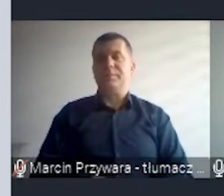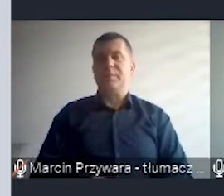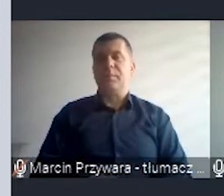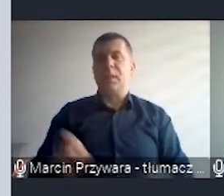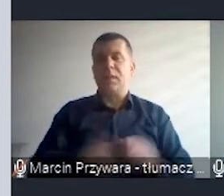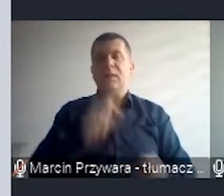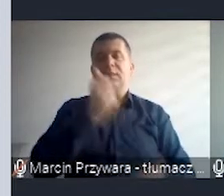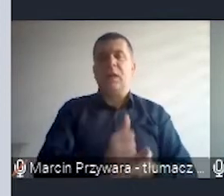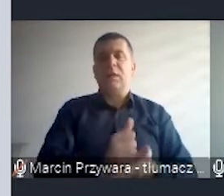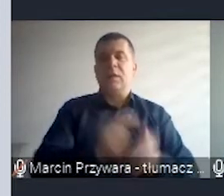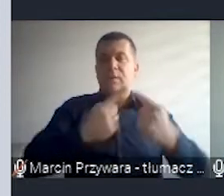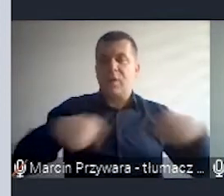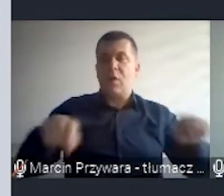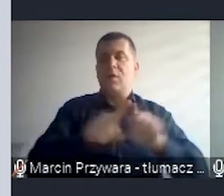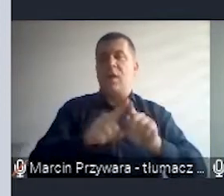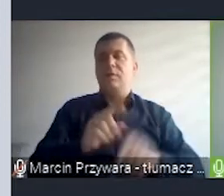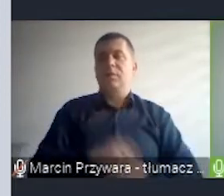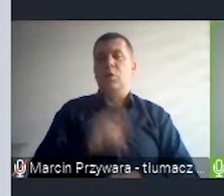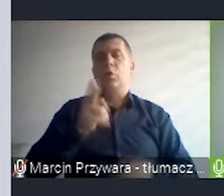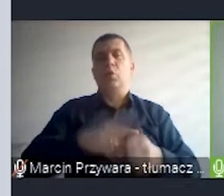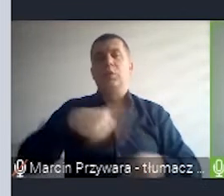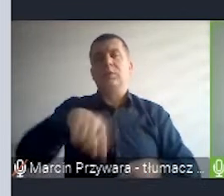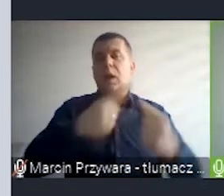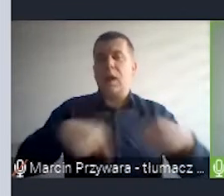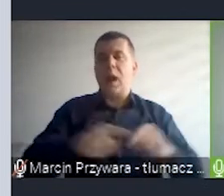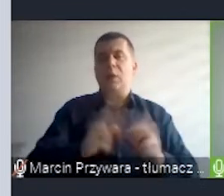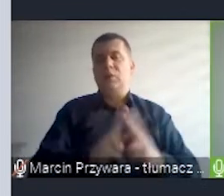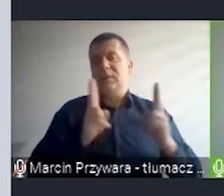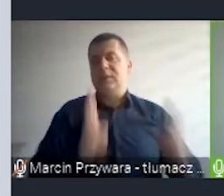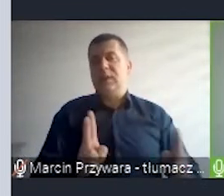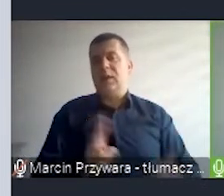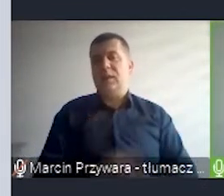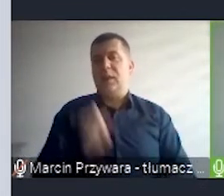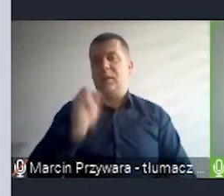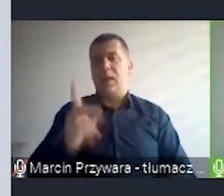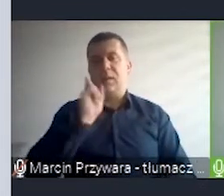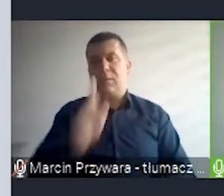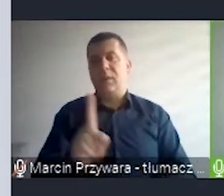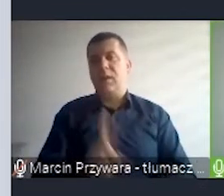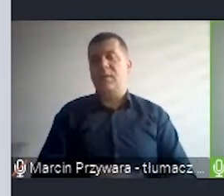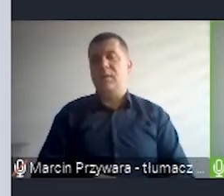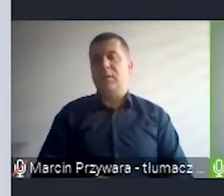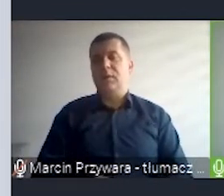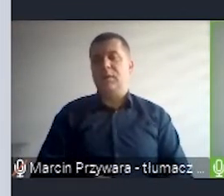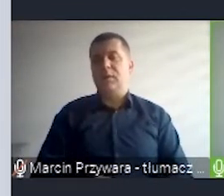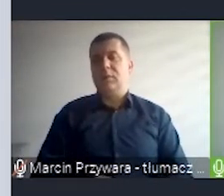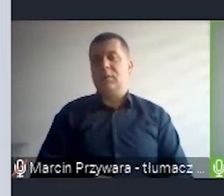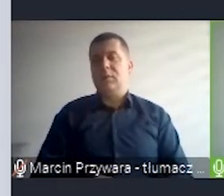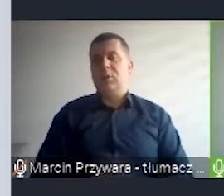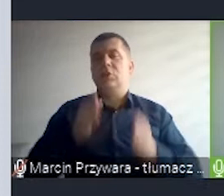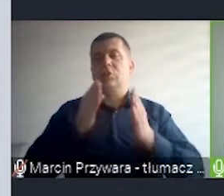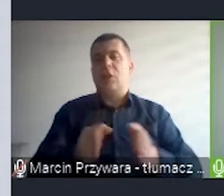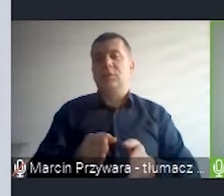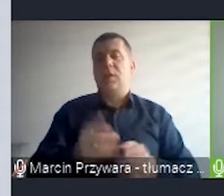to stanowiska wykonawcze. Wykonawcze, czyli tych, którzy realizują określony zakres. Tak naprawdę w ścieżce